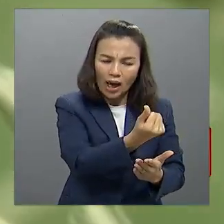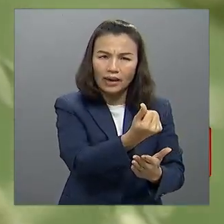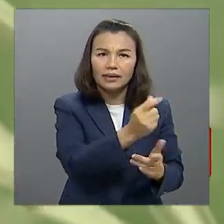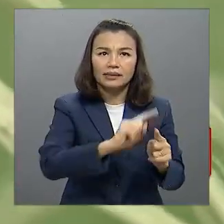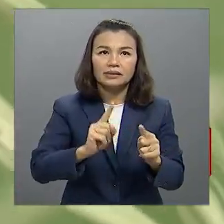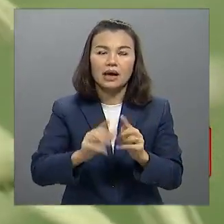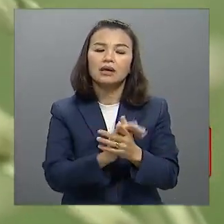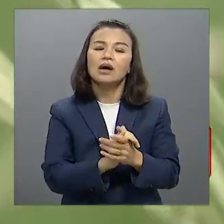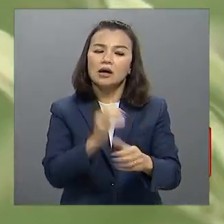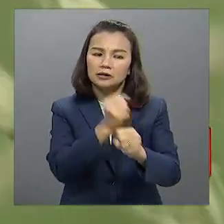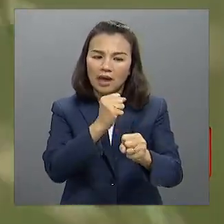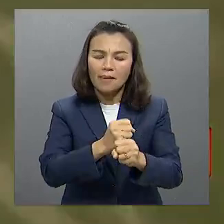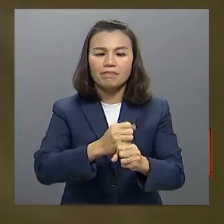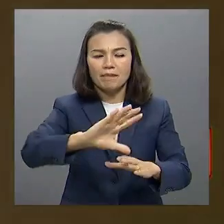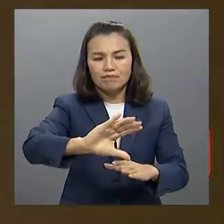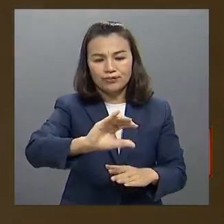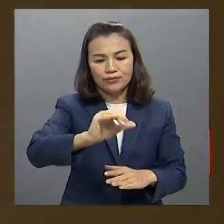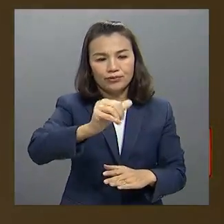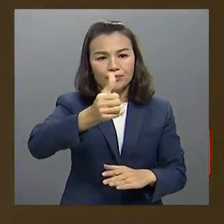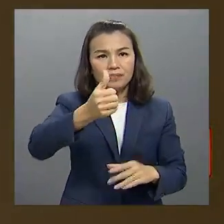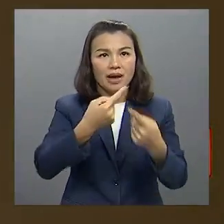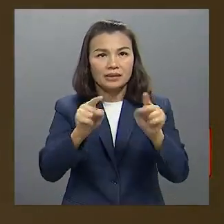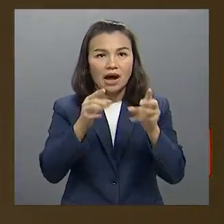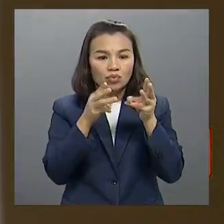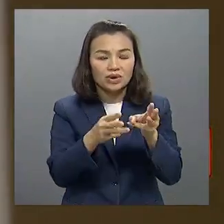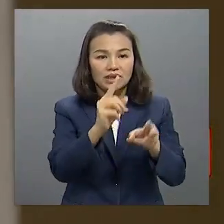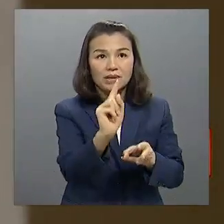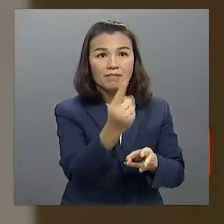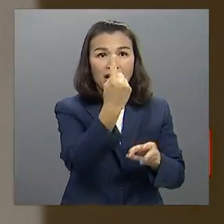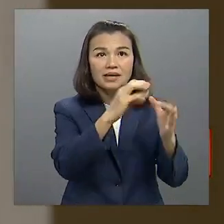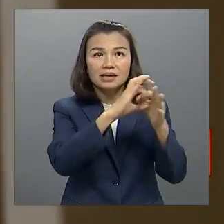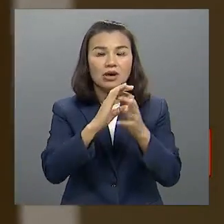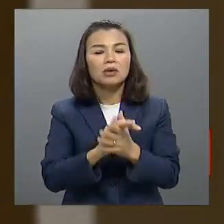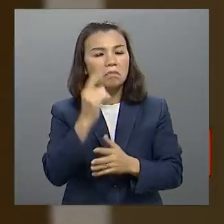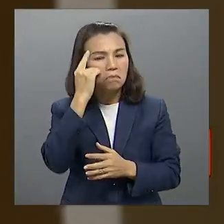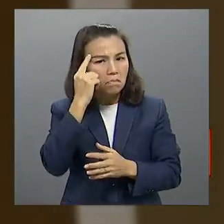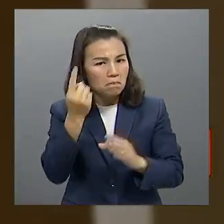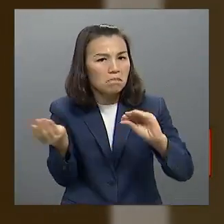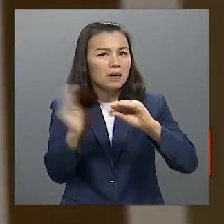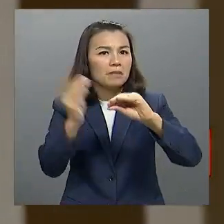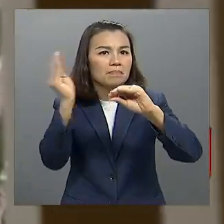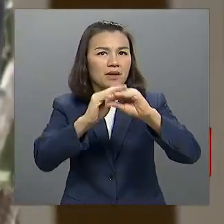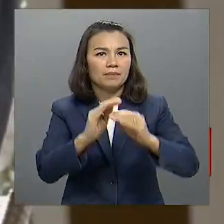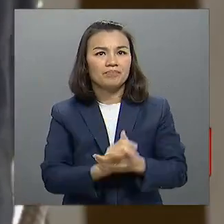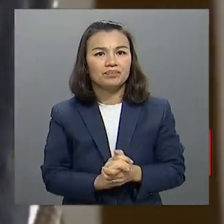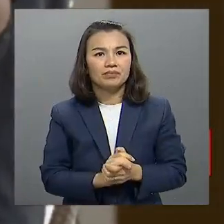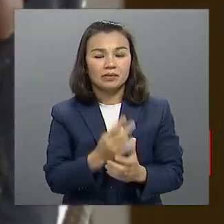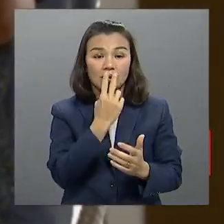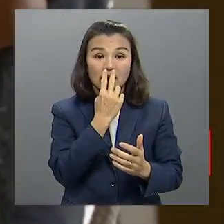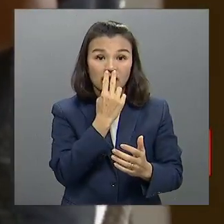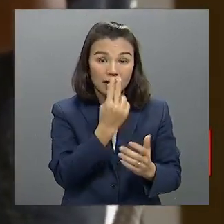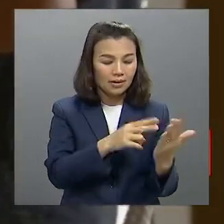แล้วแต่แนวความคิดใหม่ๆเริ่มผุดพลายขึ้นมา ไปอ่านหนังสือก็เลยเจอว่าเอ๊ะ